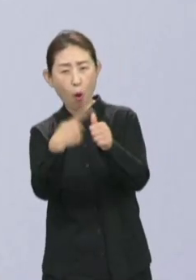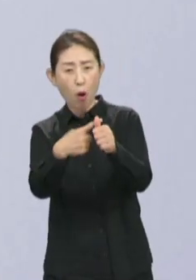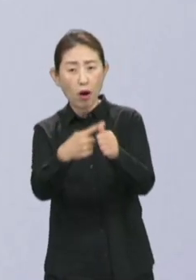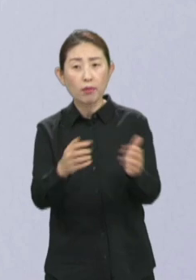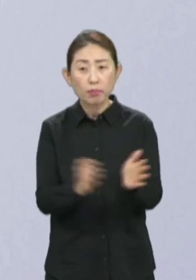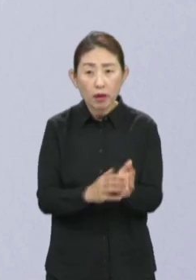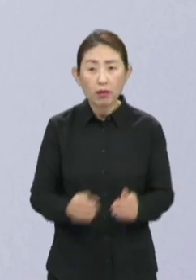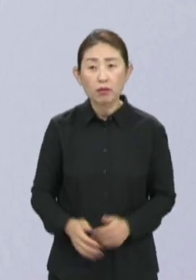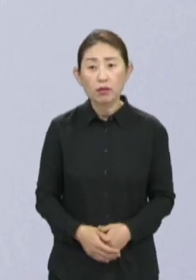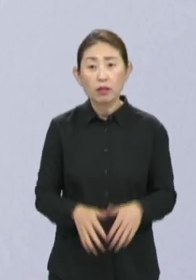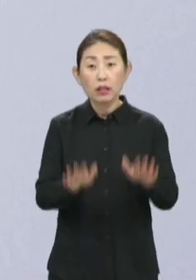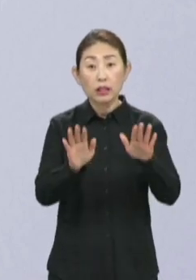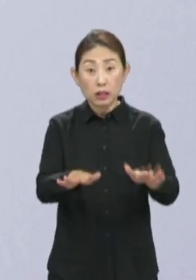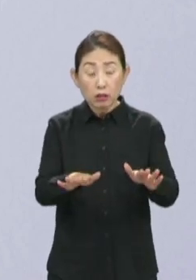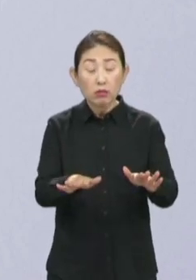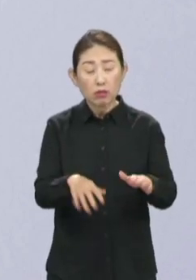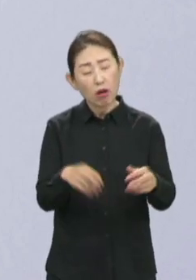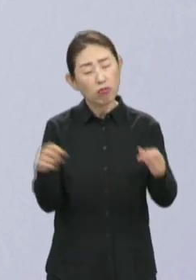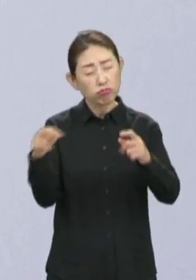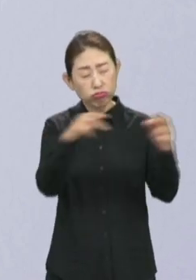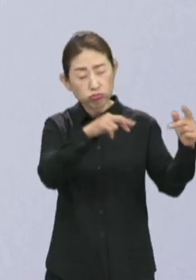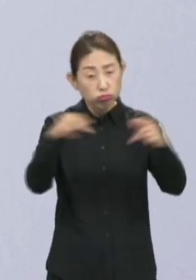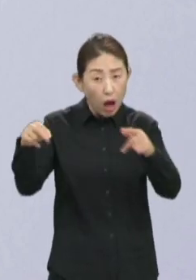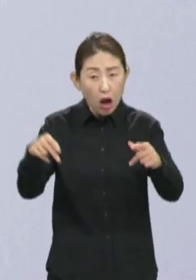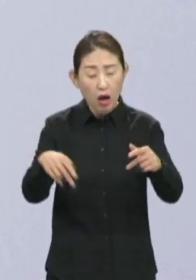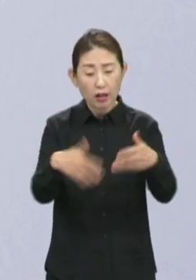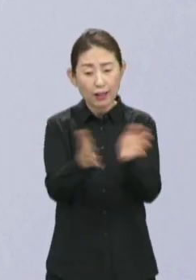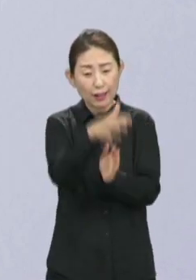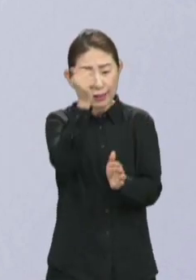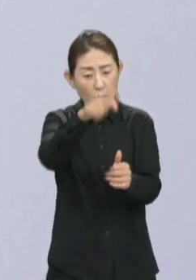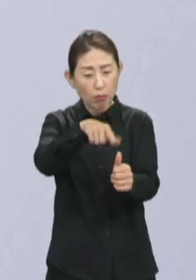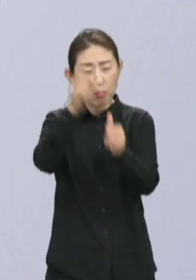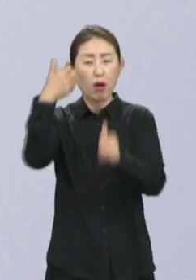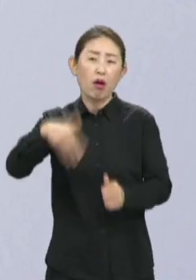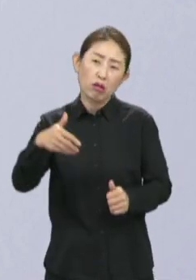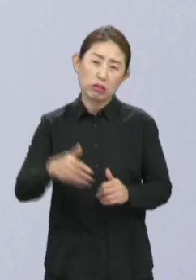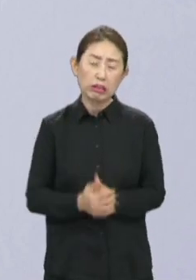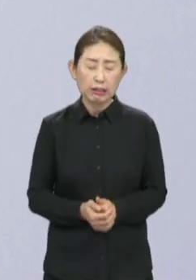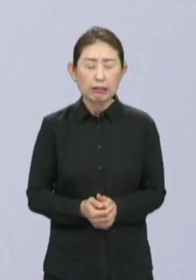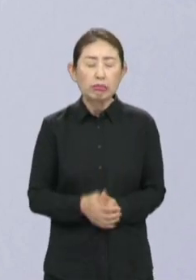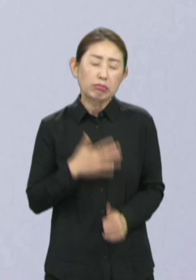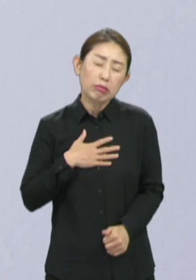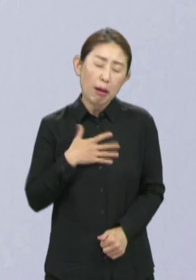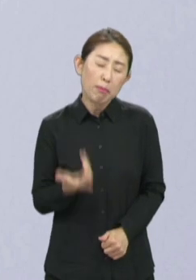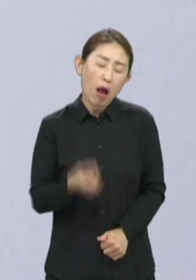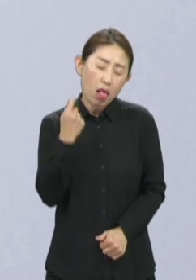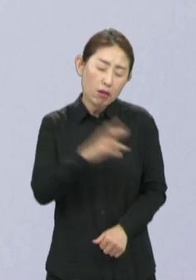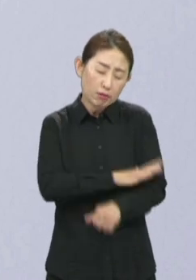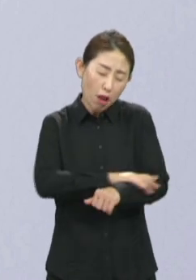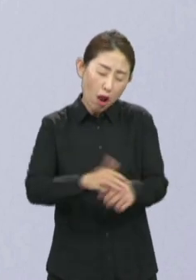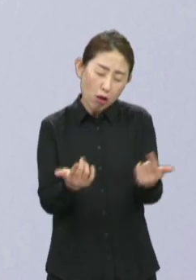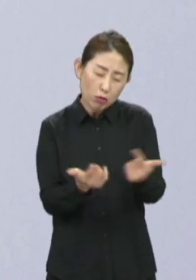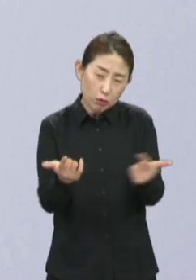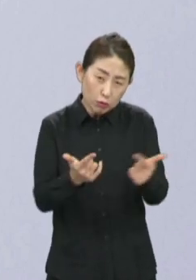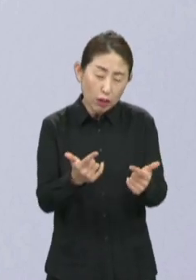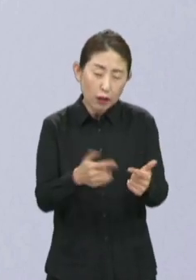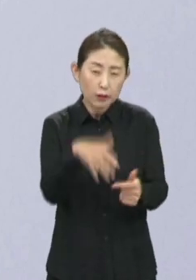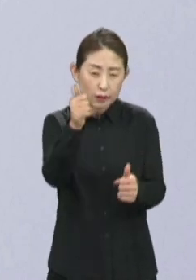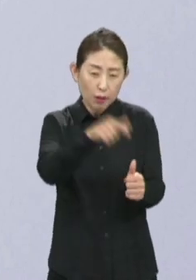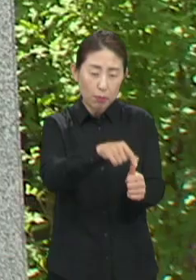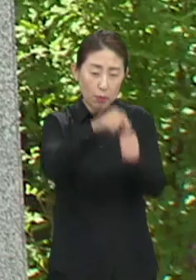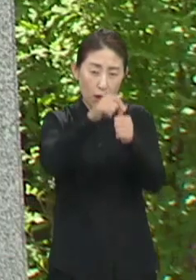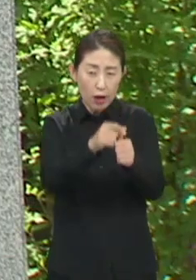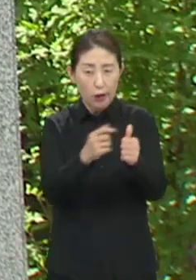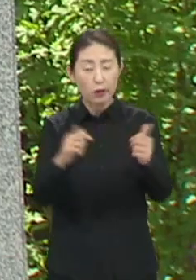좀 원활히 이루어지지 않아가지고 좀 원구성이 늦어지고 있는데 최대한 빠르게 협상을 통해서 원구성이 원활히 진행할